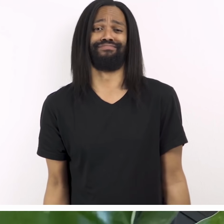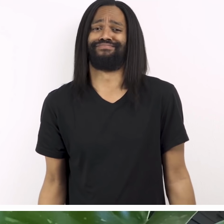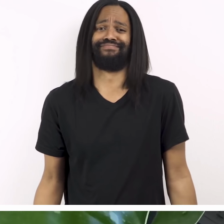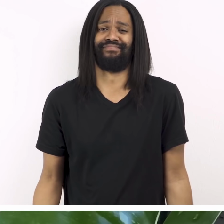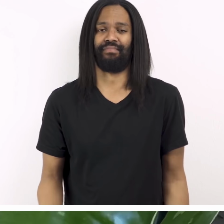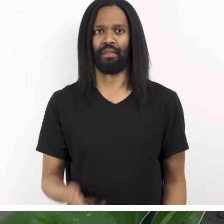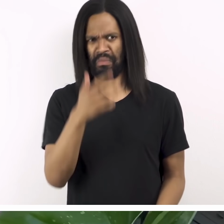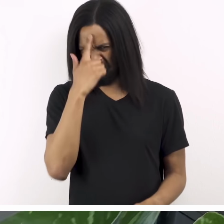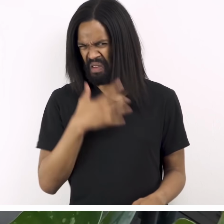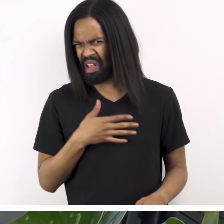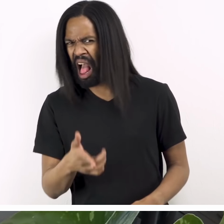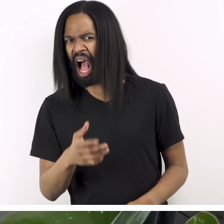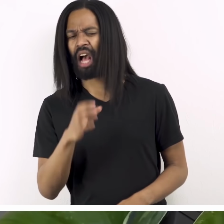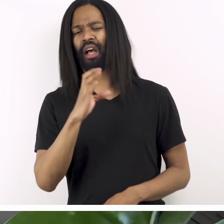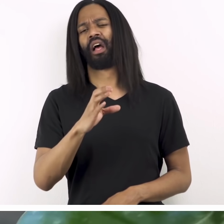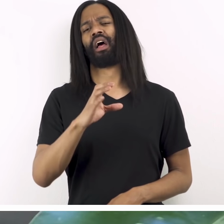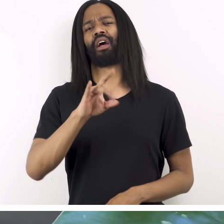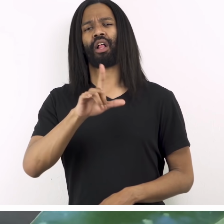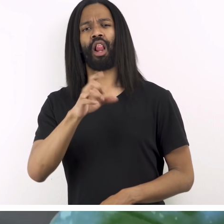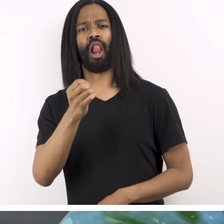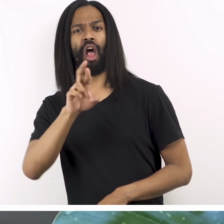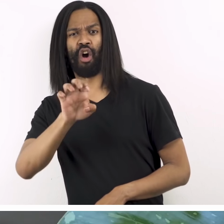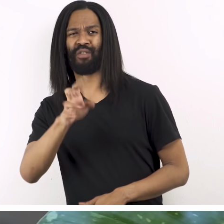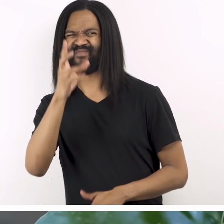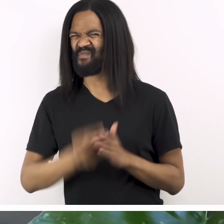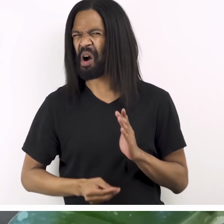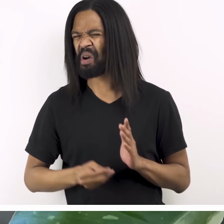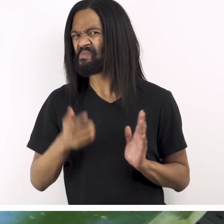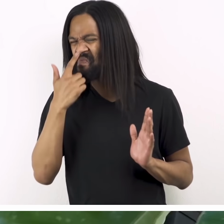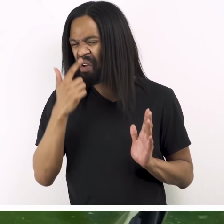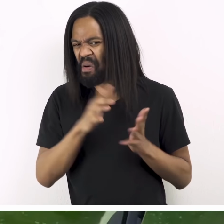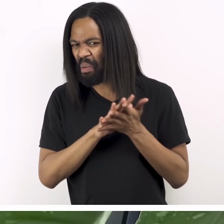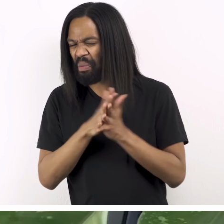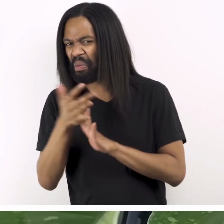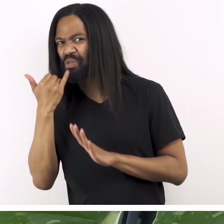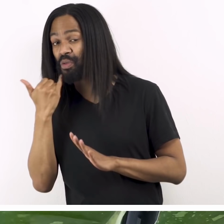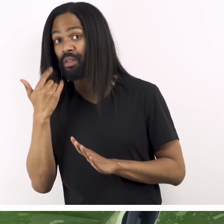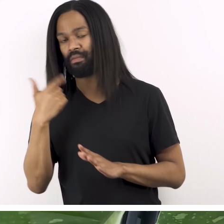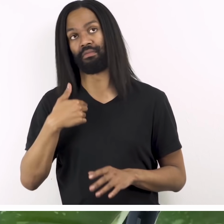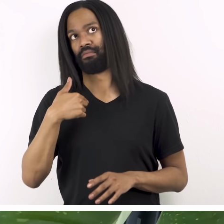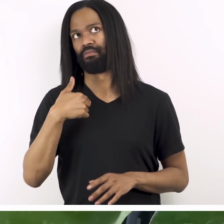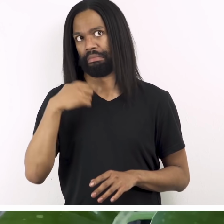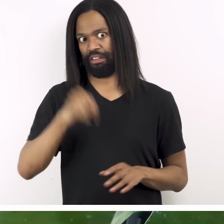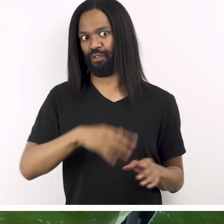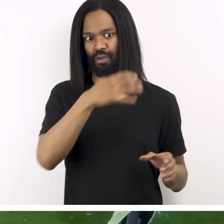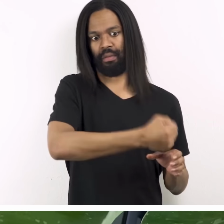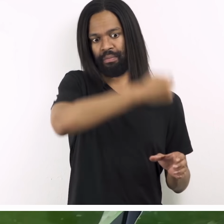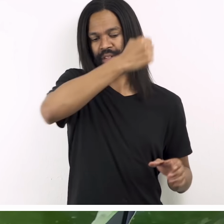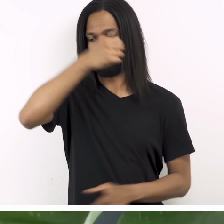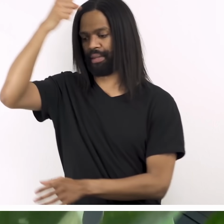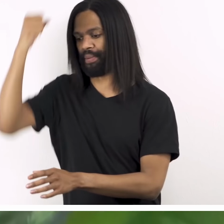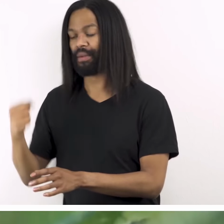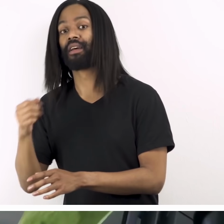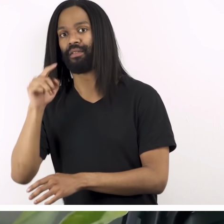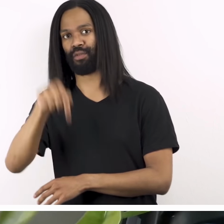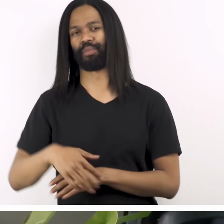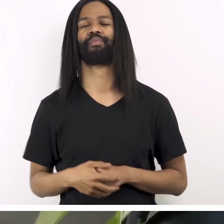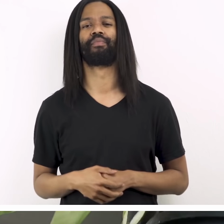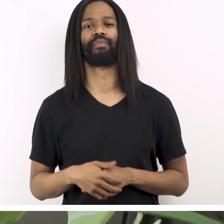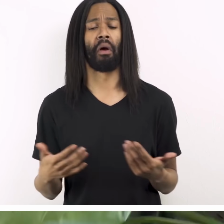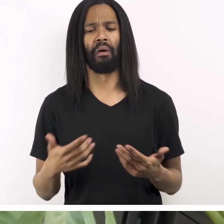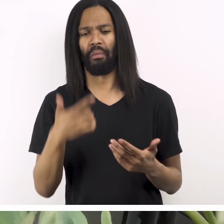Vraiment, voilà. Je pense qu'il fait une chlorose parce qu'il commence un peu à jaunir, il faut que je le rempote absolument. Donc, du coup, voilà, celui-ci. Bon,